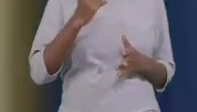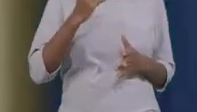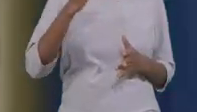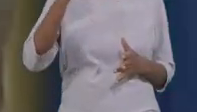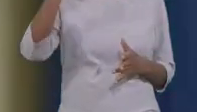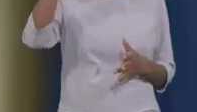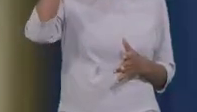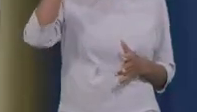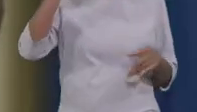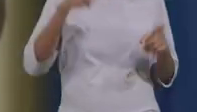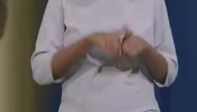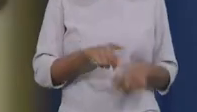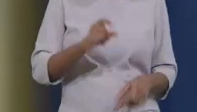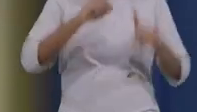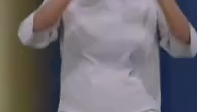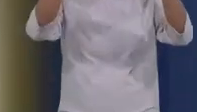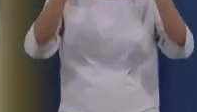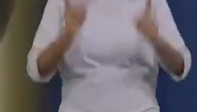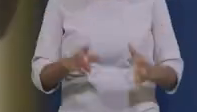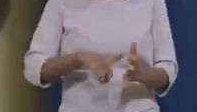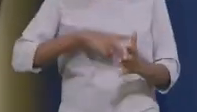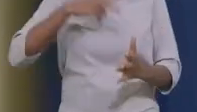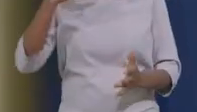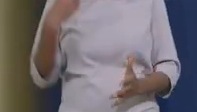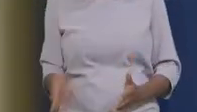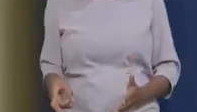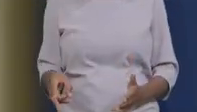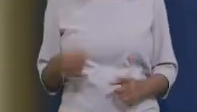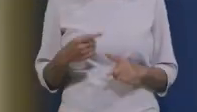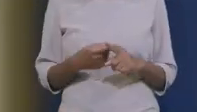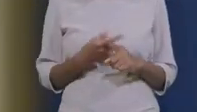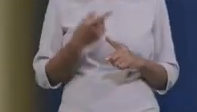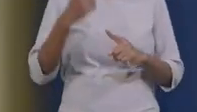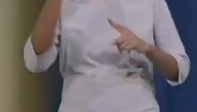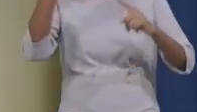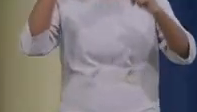Satan comme tomber du ciel comme un éclair